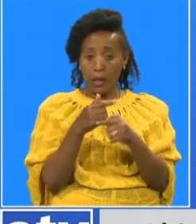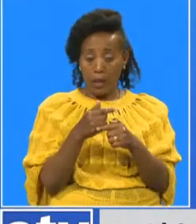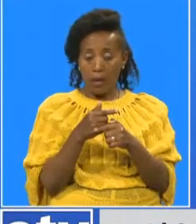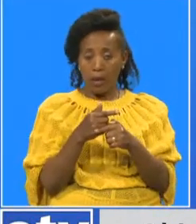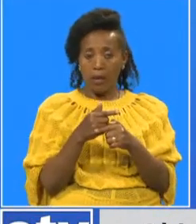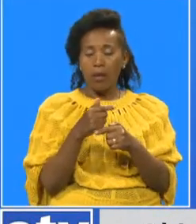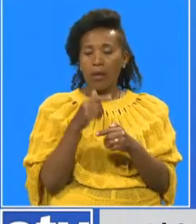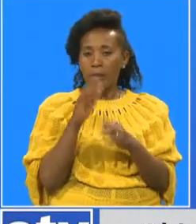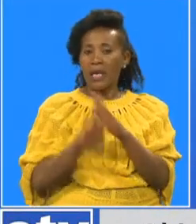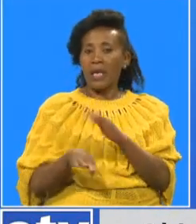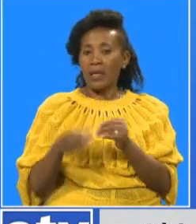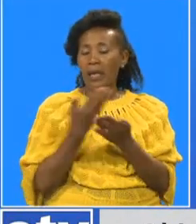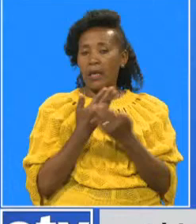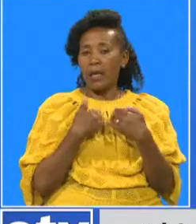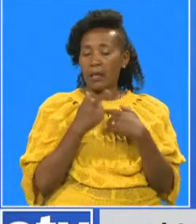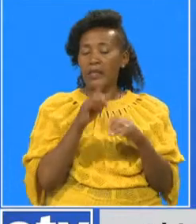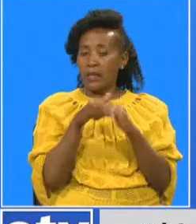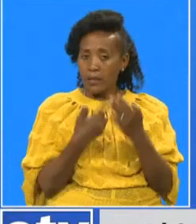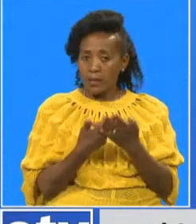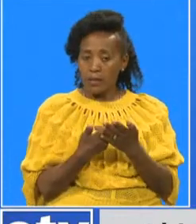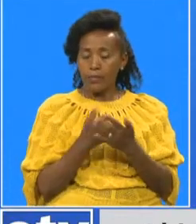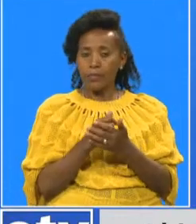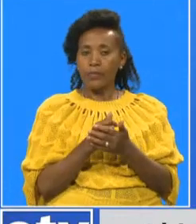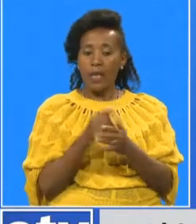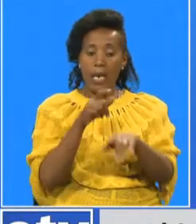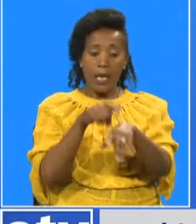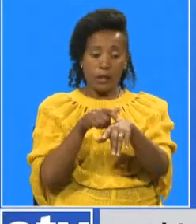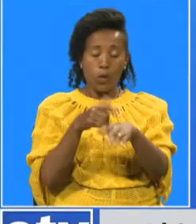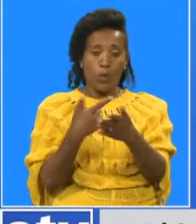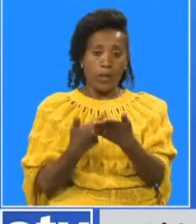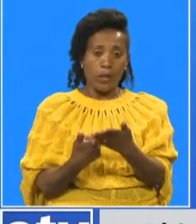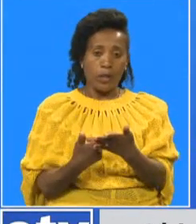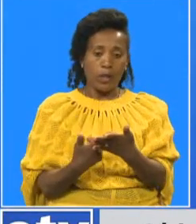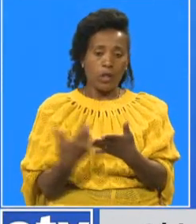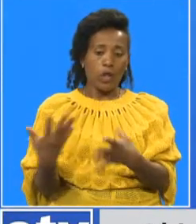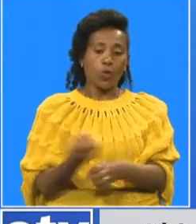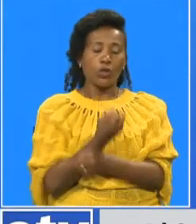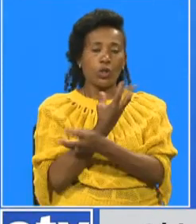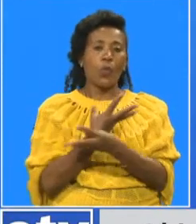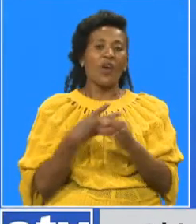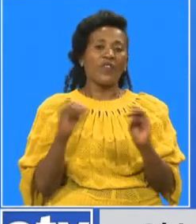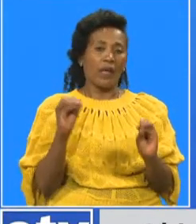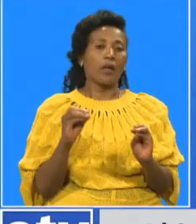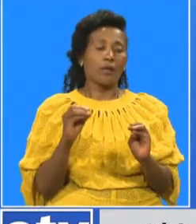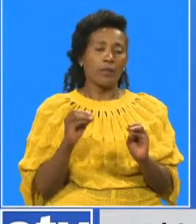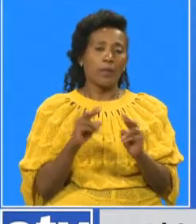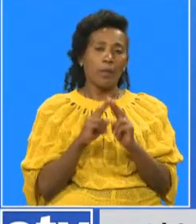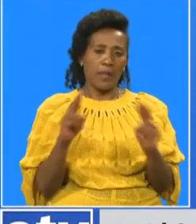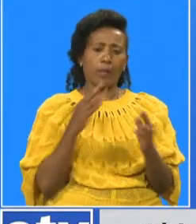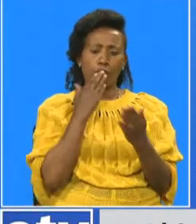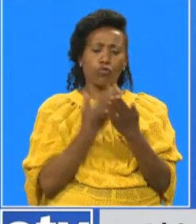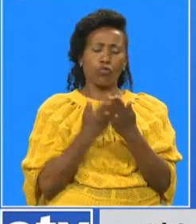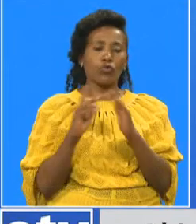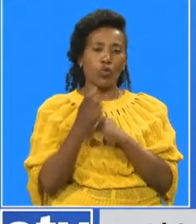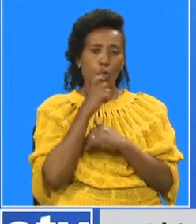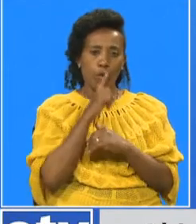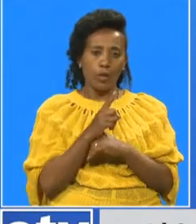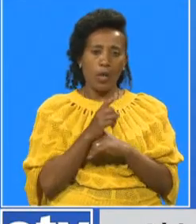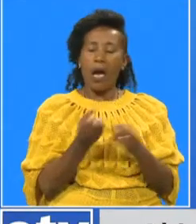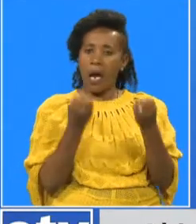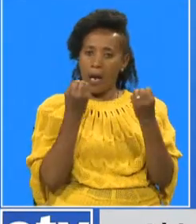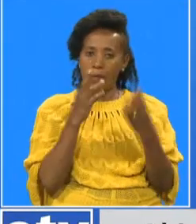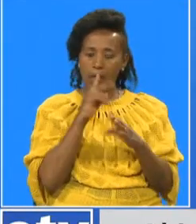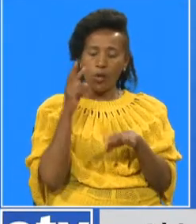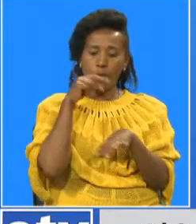አይደለም ስለዚህ ለጊዜው ይሄ የተወሰደው መፍትሄ በጣም ጥሩ ስለሆነ